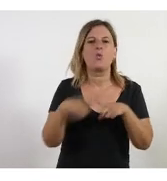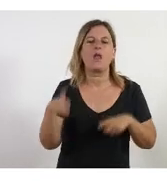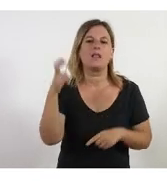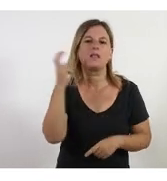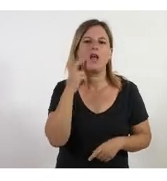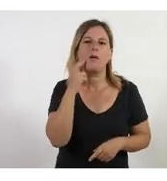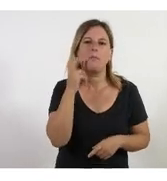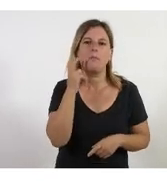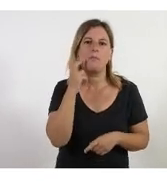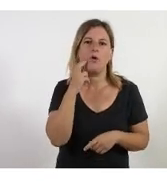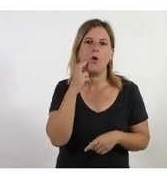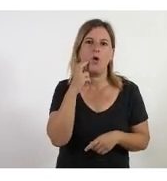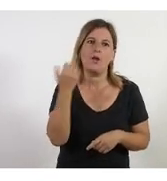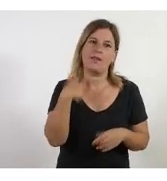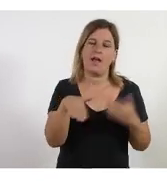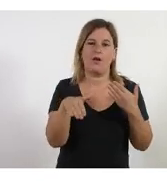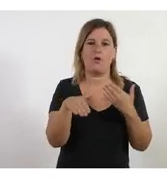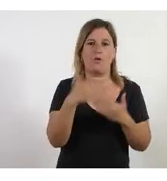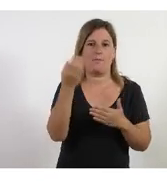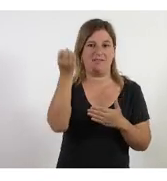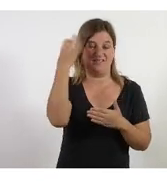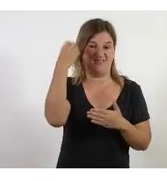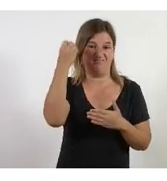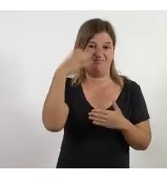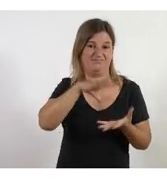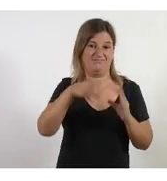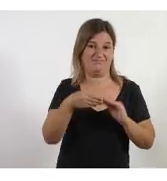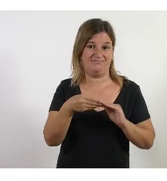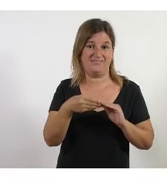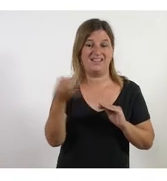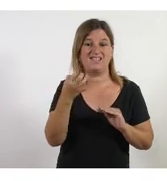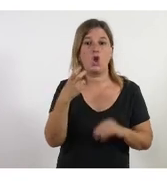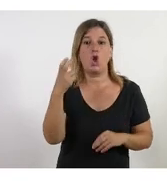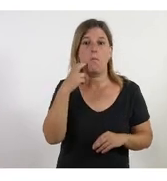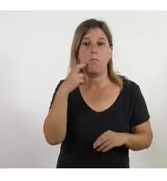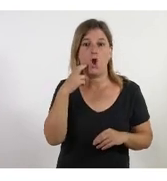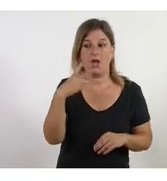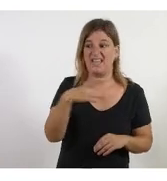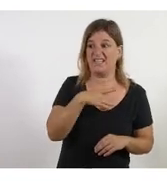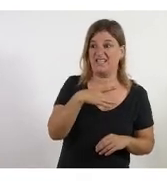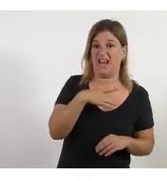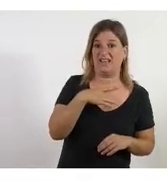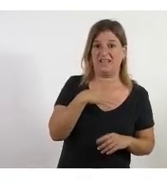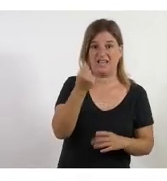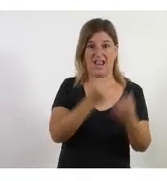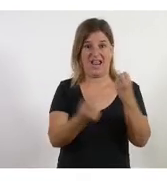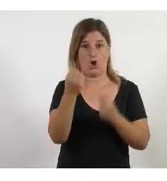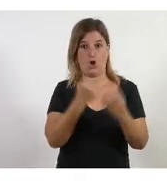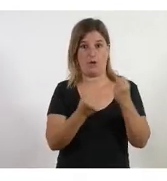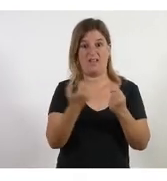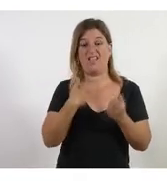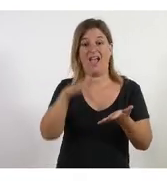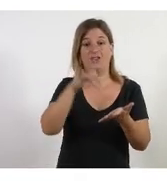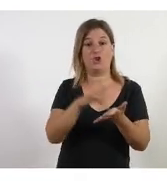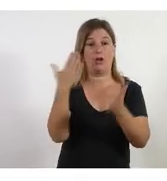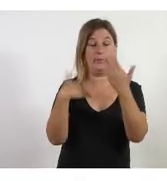començat a conviure més amb, aquesta, amb aquest virus, que és la por a la incertesa econòmica, que és una por que ja l'hem viscut i que té